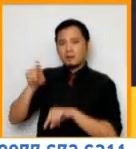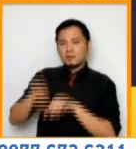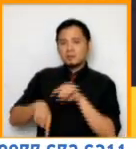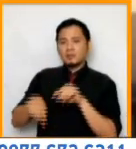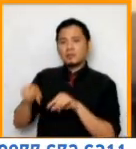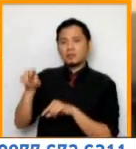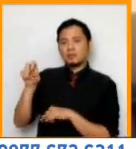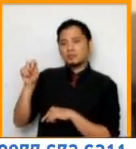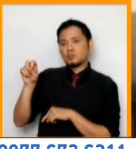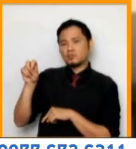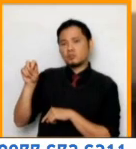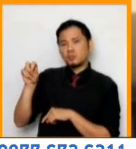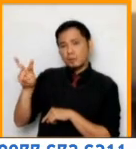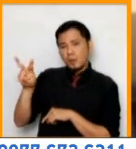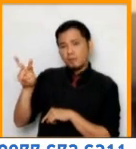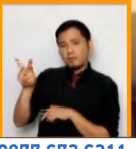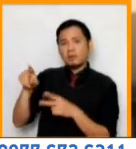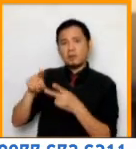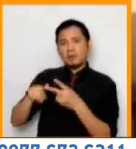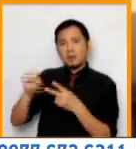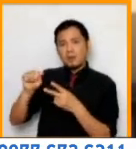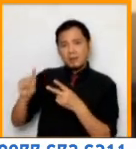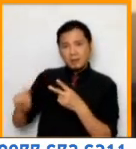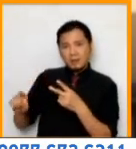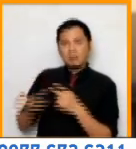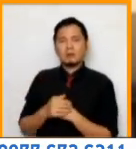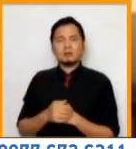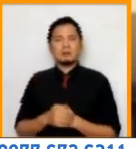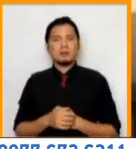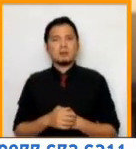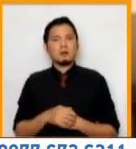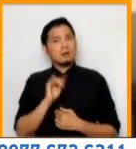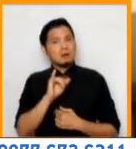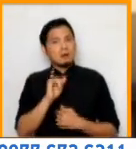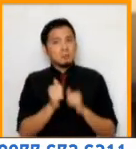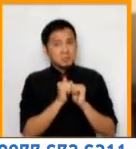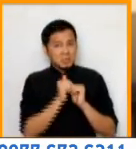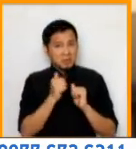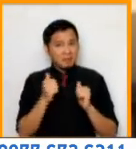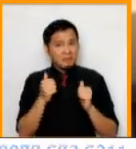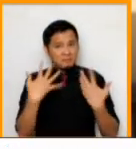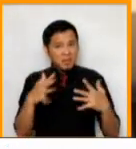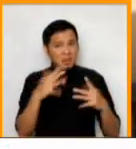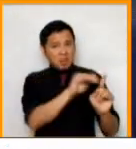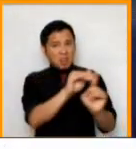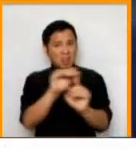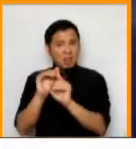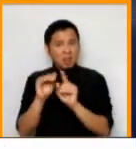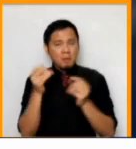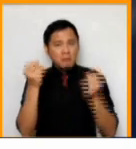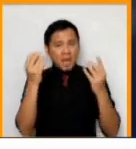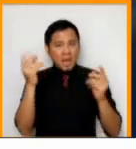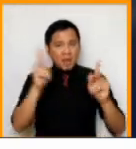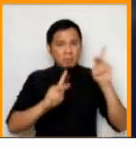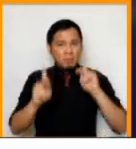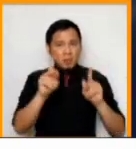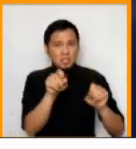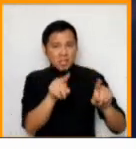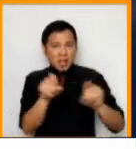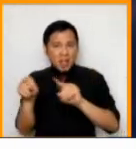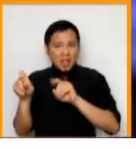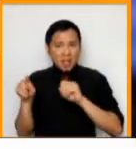daw last. To me, that gave me the impression na marami na siyang ibang naalukan nito o nabentahan. Tama ba? Opo. Nag-send po siya